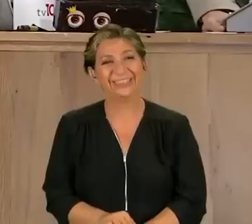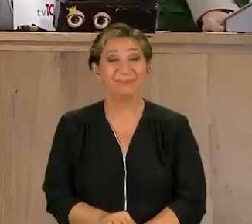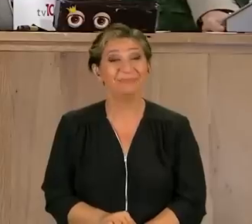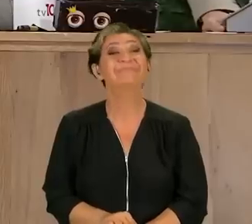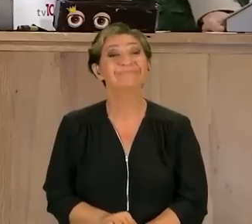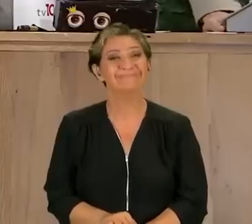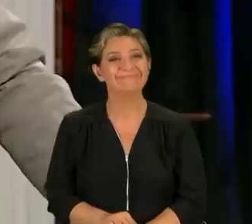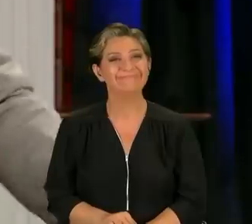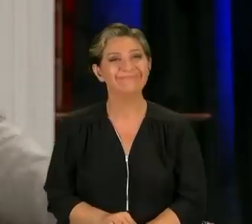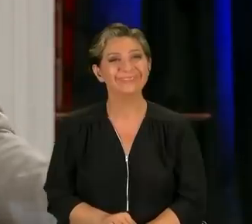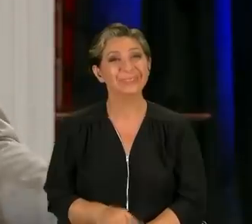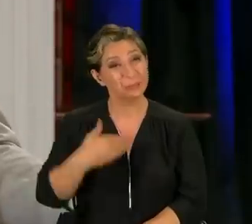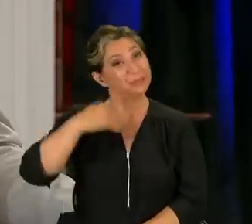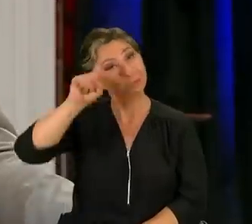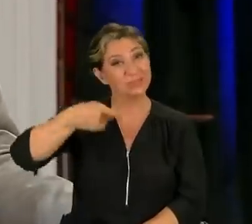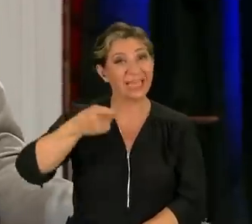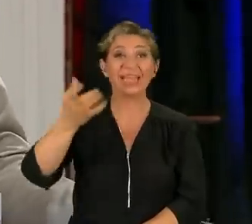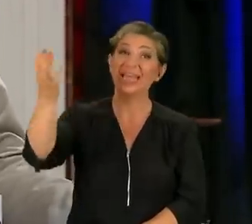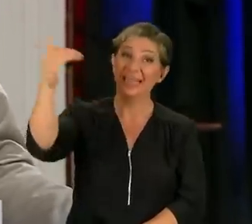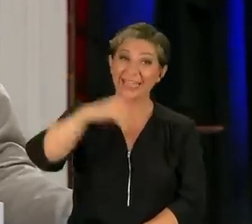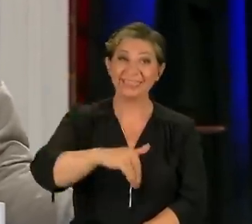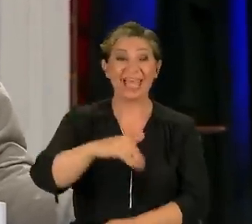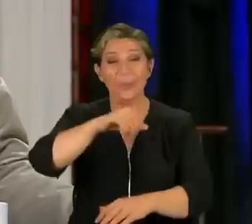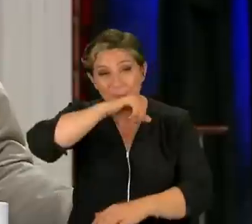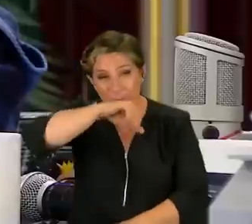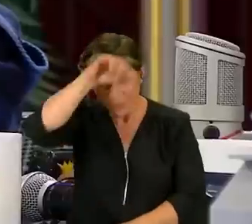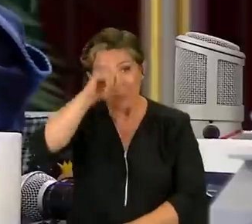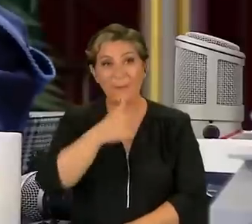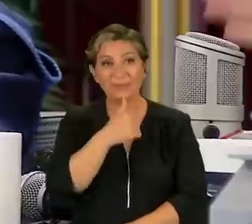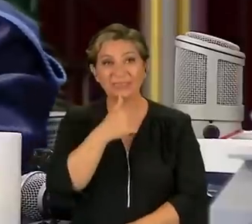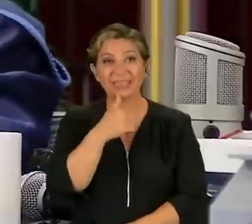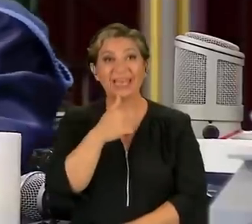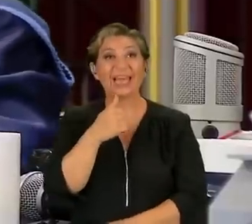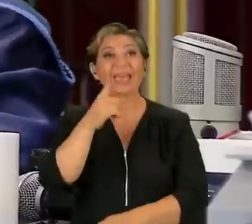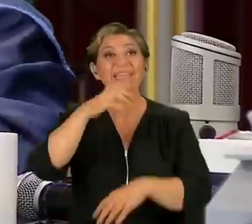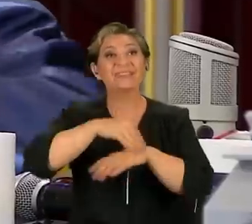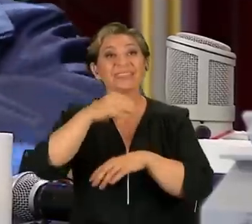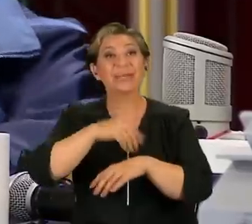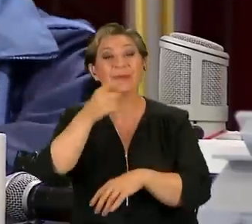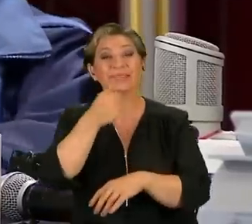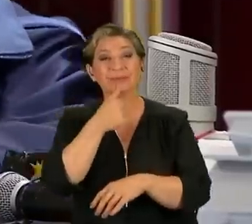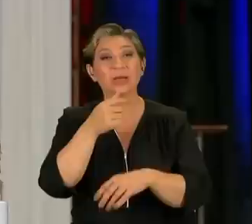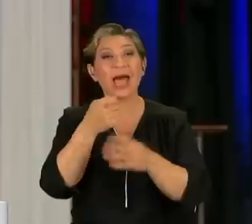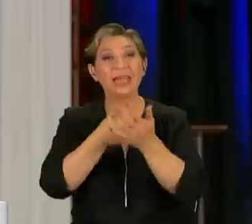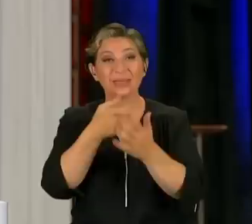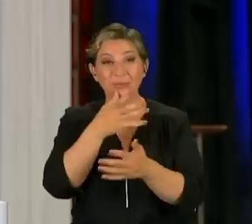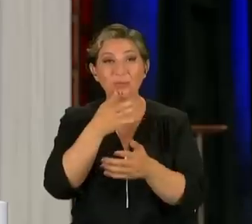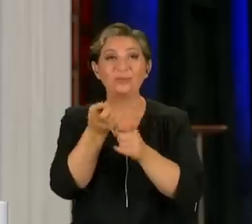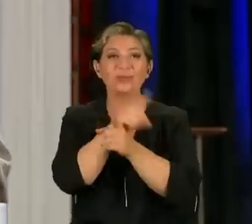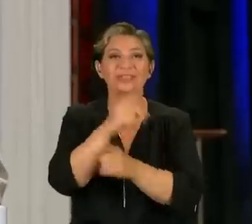Ha? Biz yani bulsak gelse elini var, öpse babasının. Adını biliyorum. İsviçreli bir adam, 32 yaşında. Soyadını